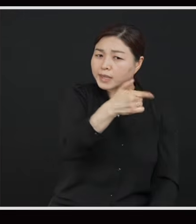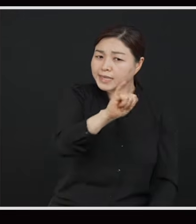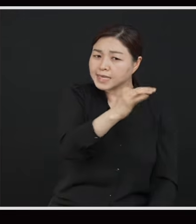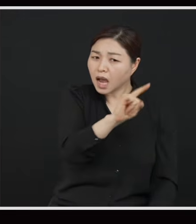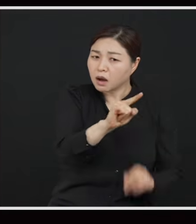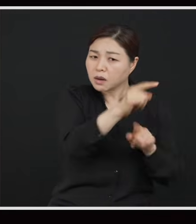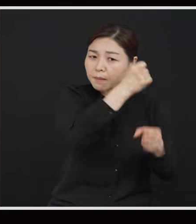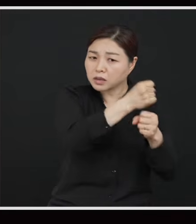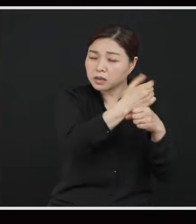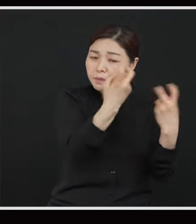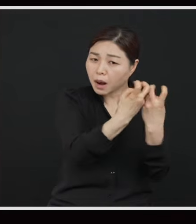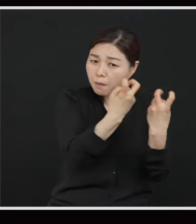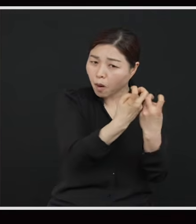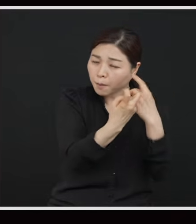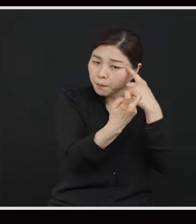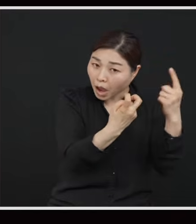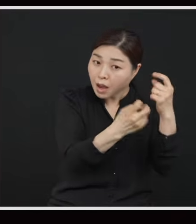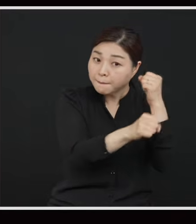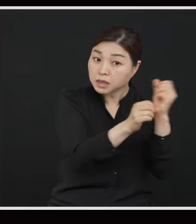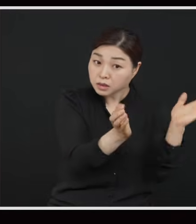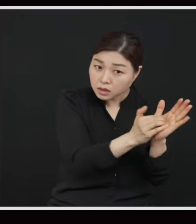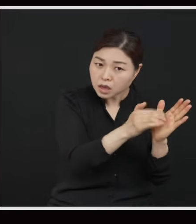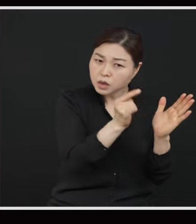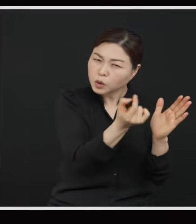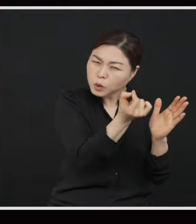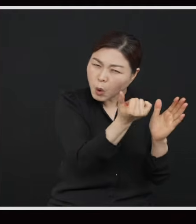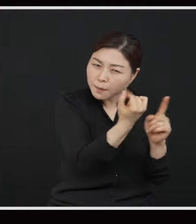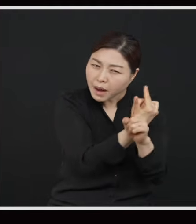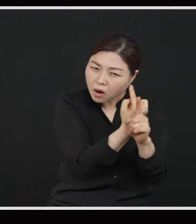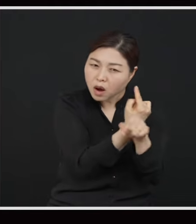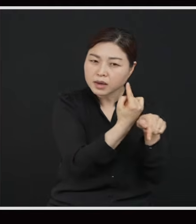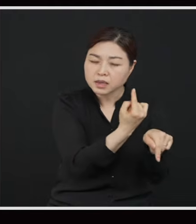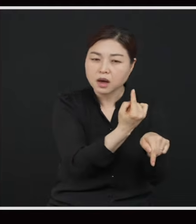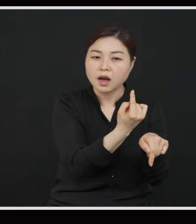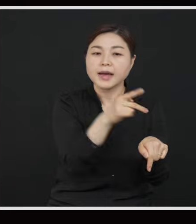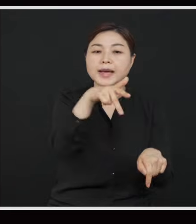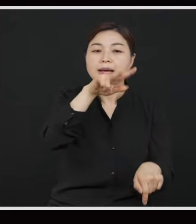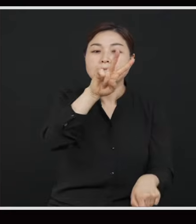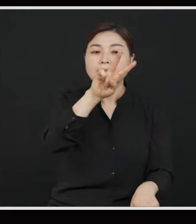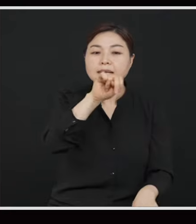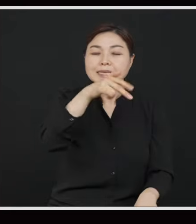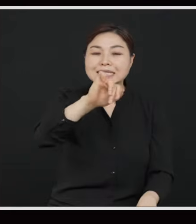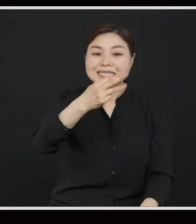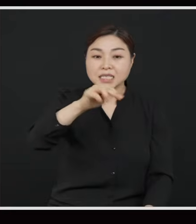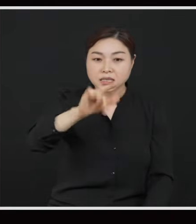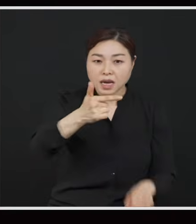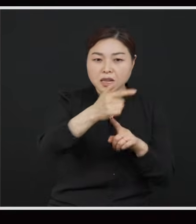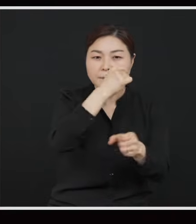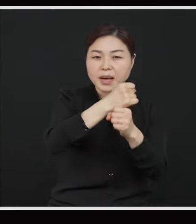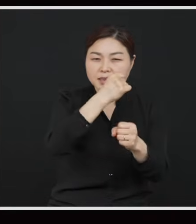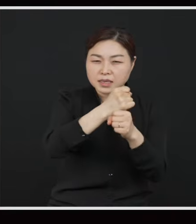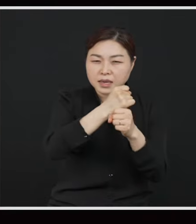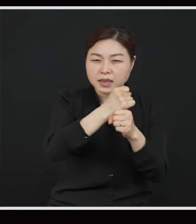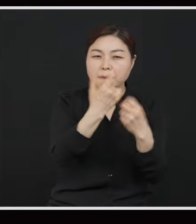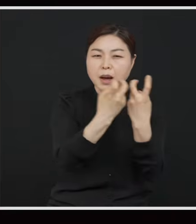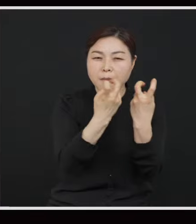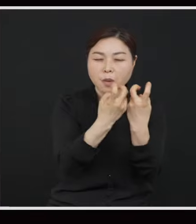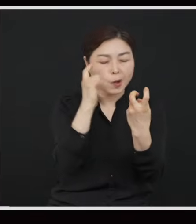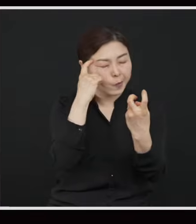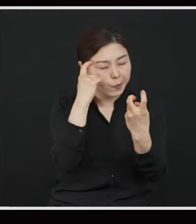암모니아를 생산하는 방법을 만들었지, 이걸 살짝 변형을 해가지고 질산을 만드는 화학 반응을 한번 개발해 보자.